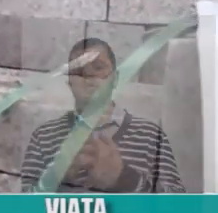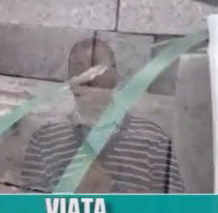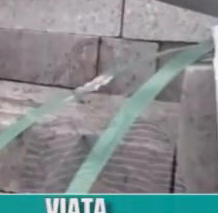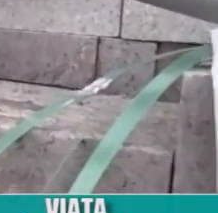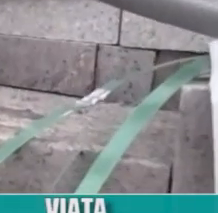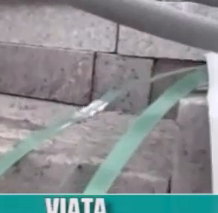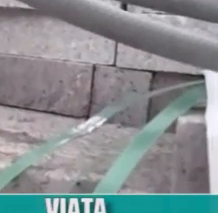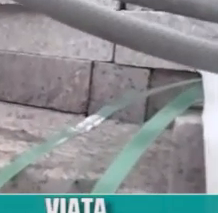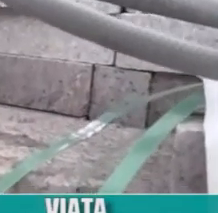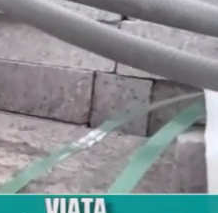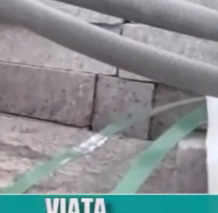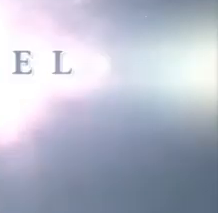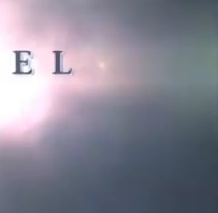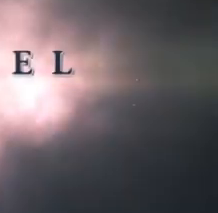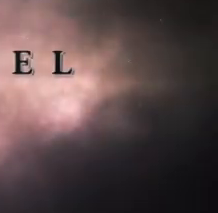lucrările.